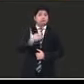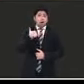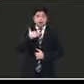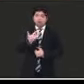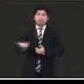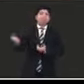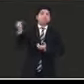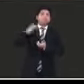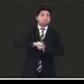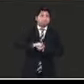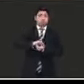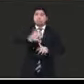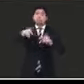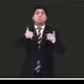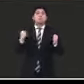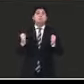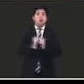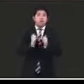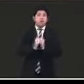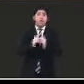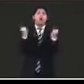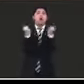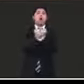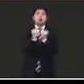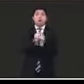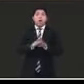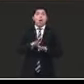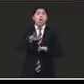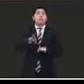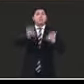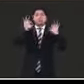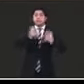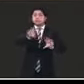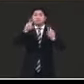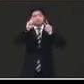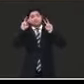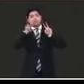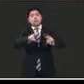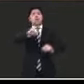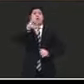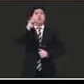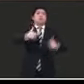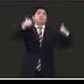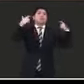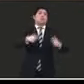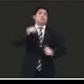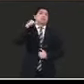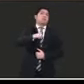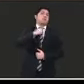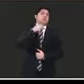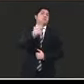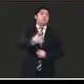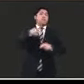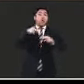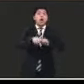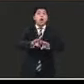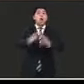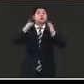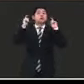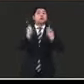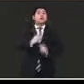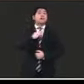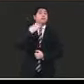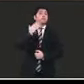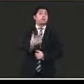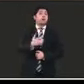birlik beraberlik kardeşlik adamının sembolü bir mekandır açılışını yaptığımız